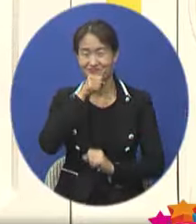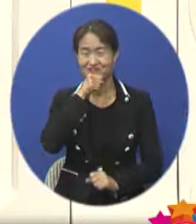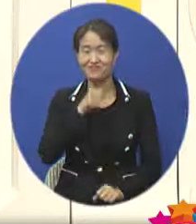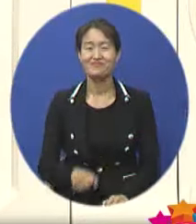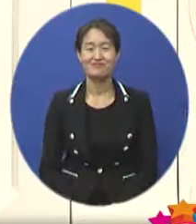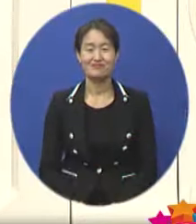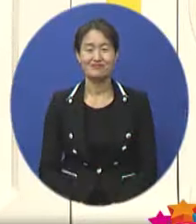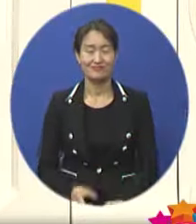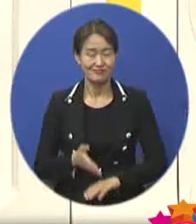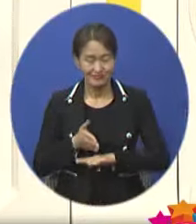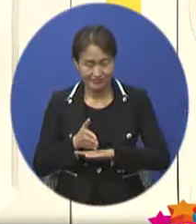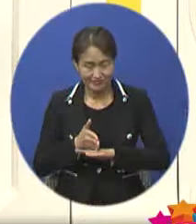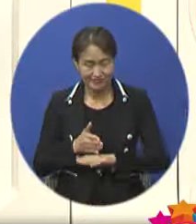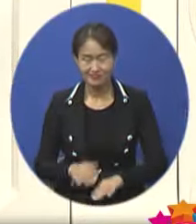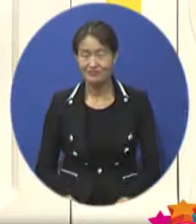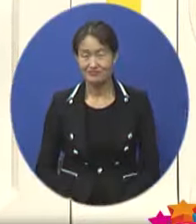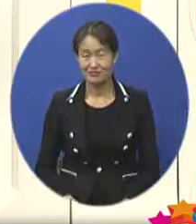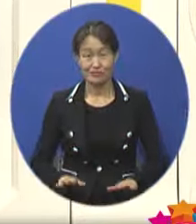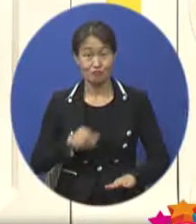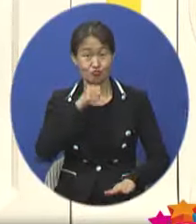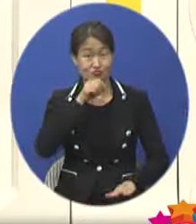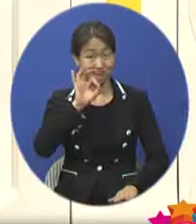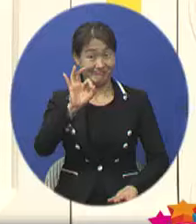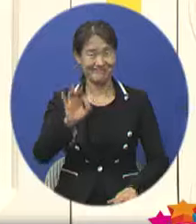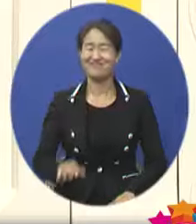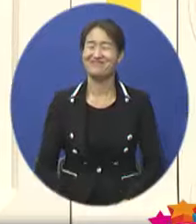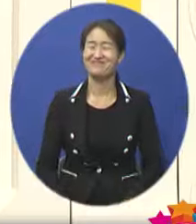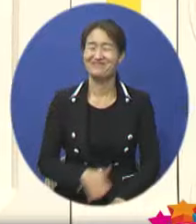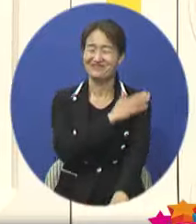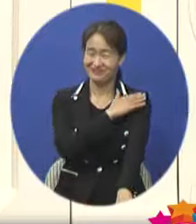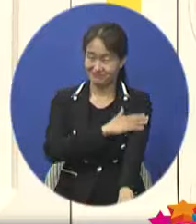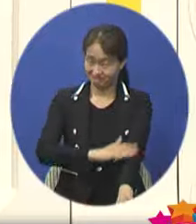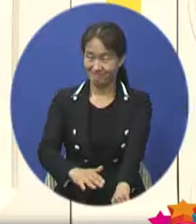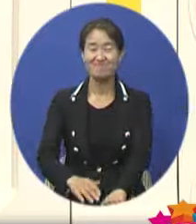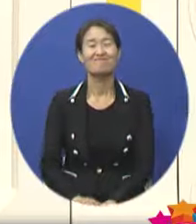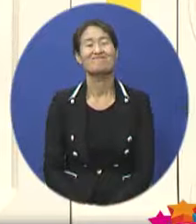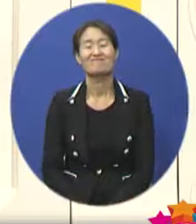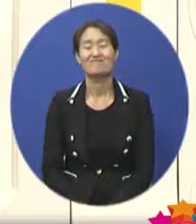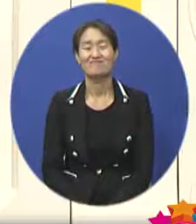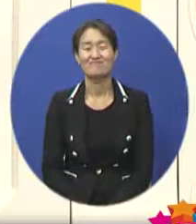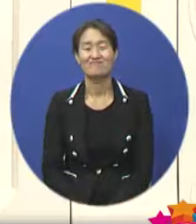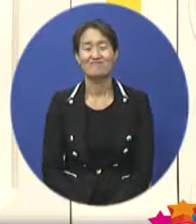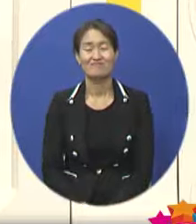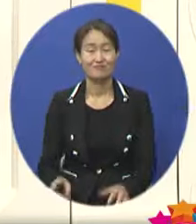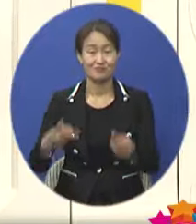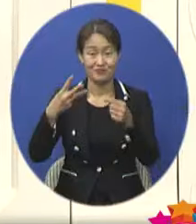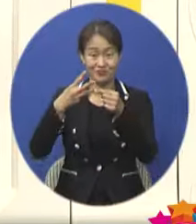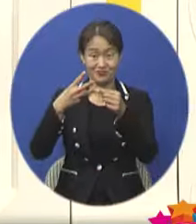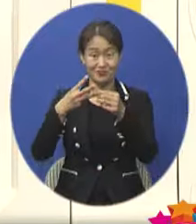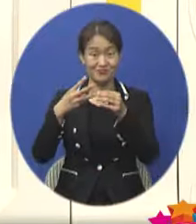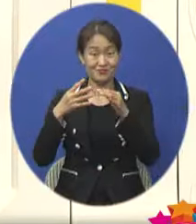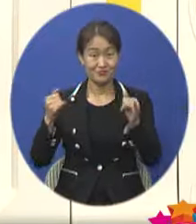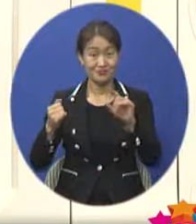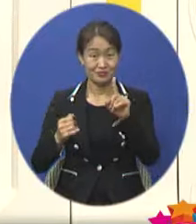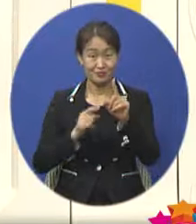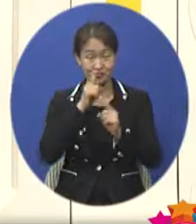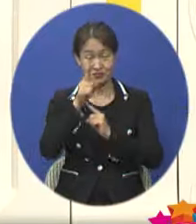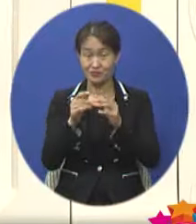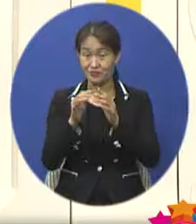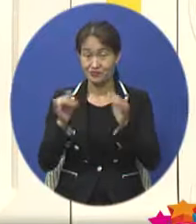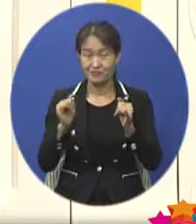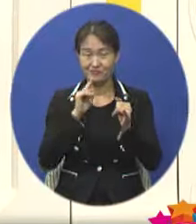예, 예 고맙습니다. 아, 이번에 10점 드렸네요. 네. 네, 자, 세 번째 직접 참여자분